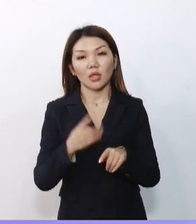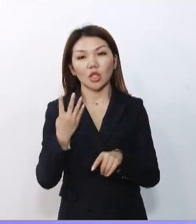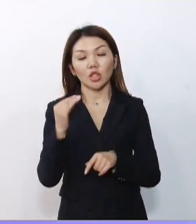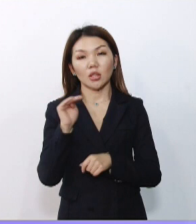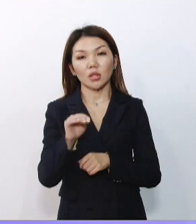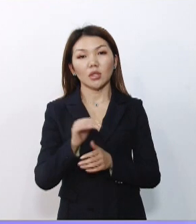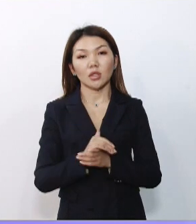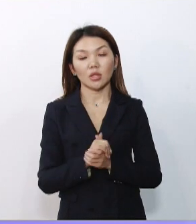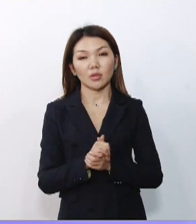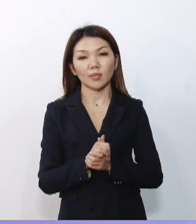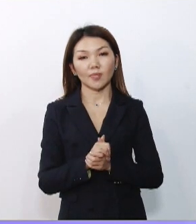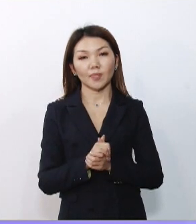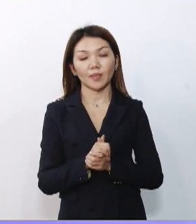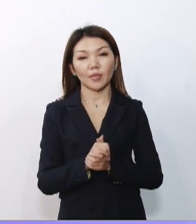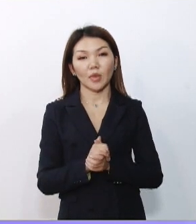4000.